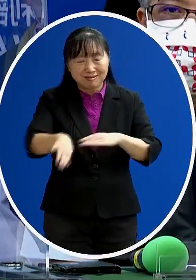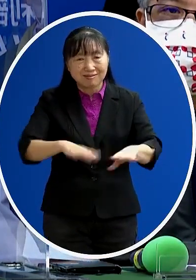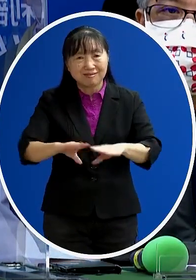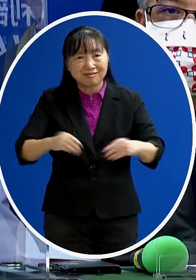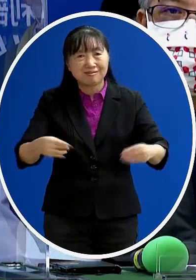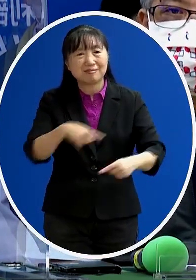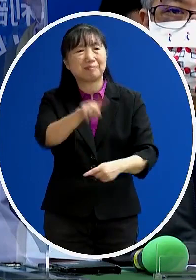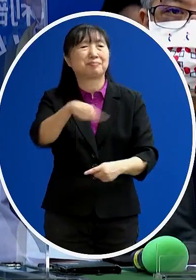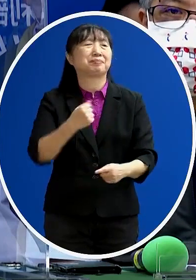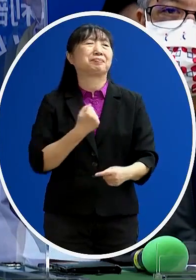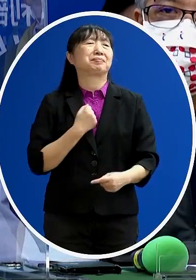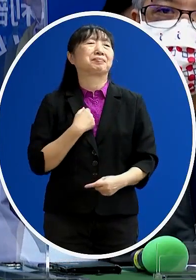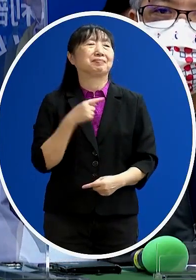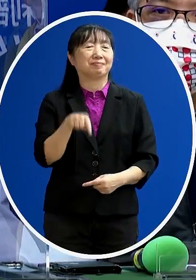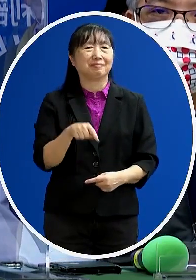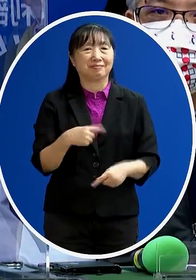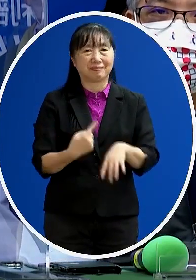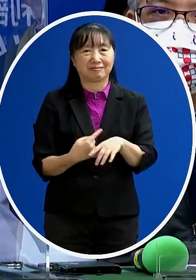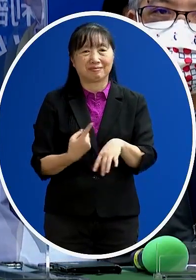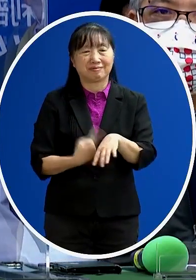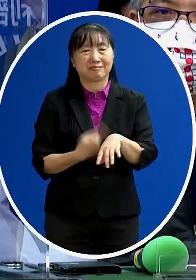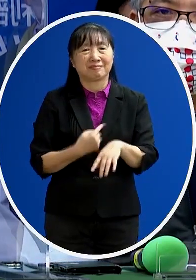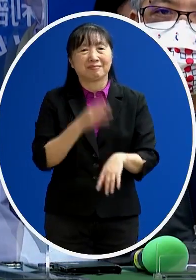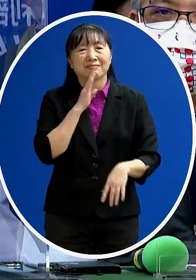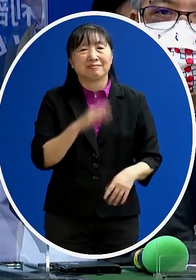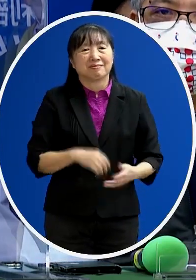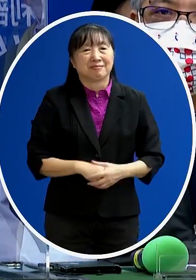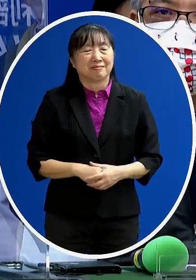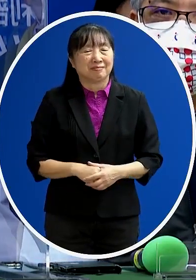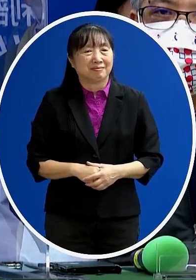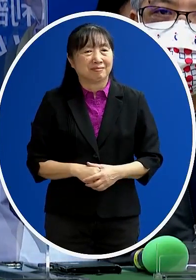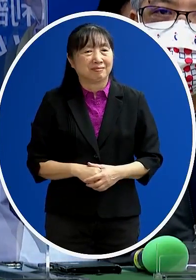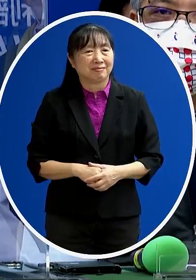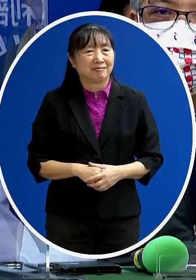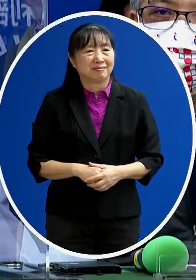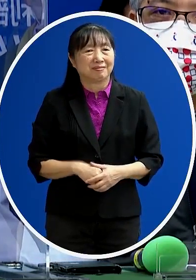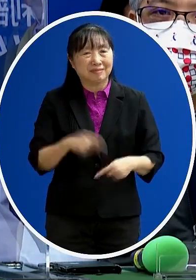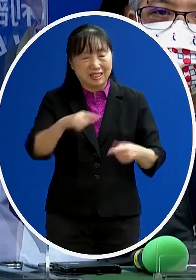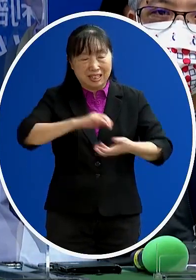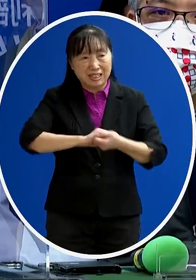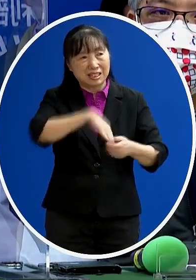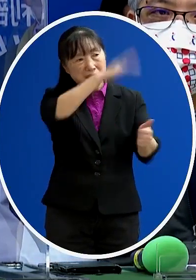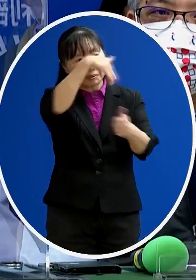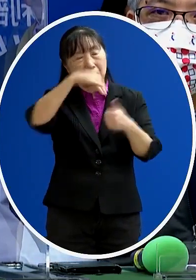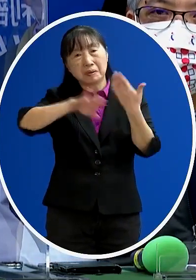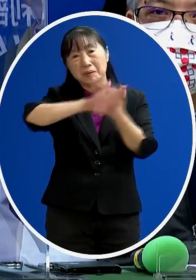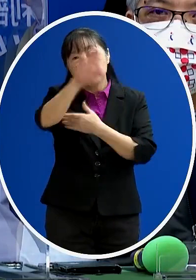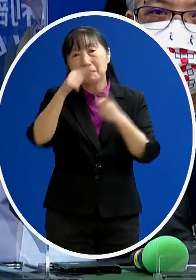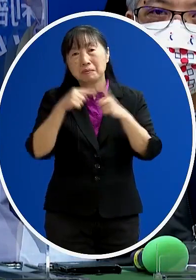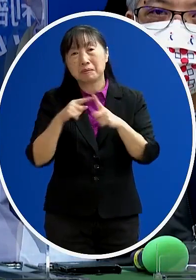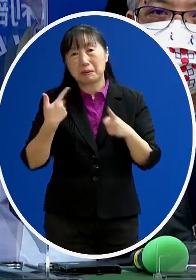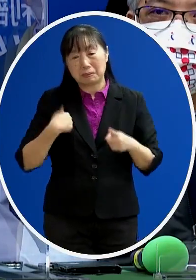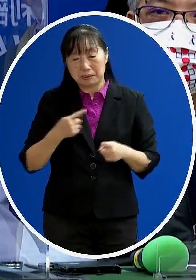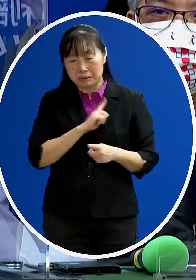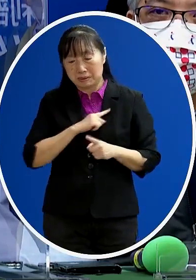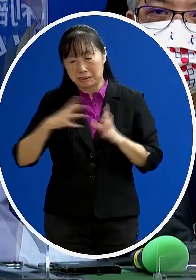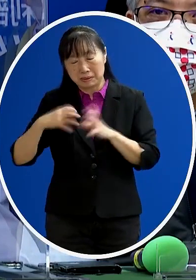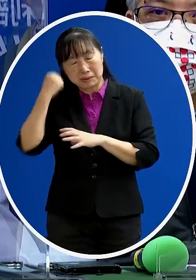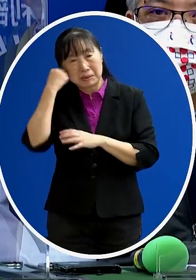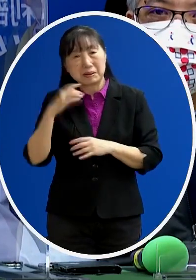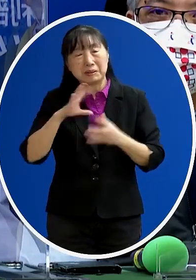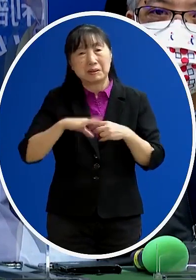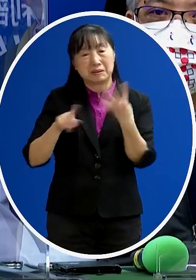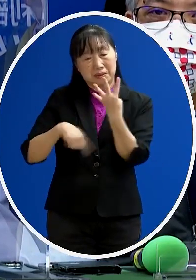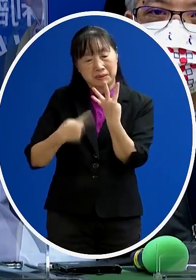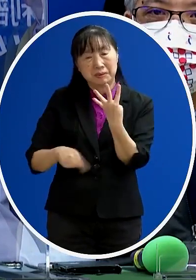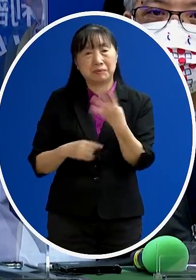大家也清楚，这个招卡一定是招外口的朋友来，所以坐一个四块桌仔内